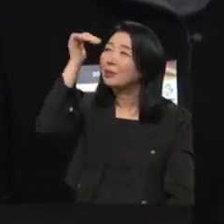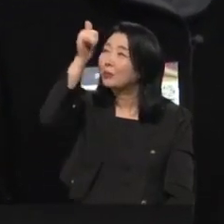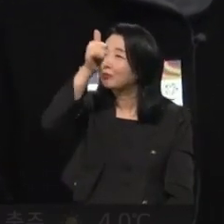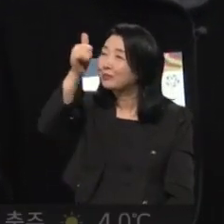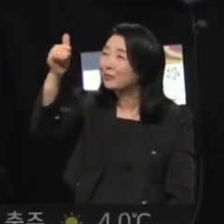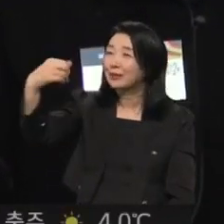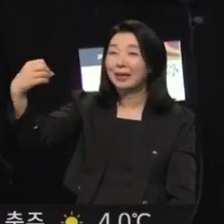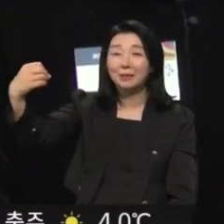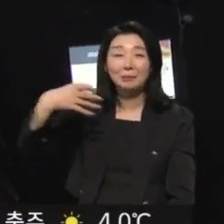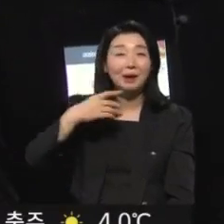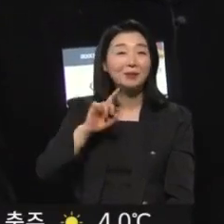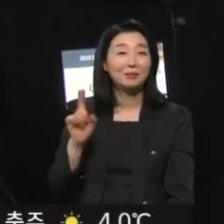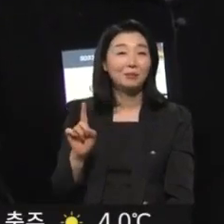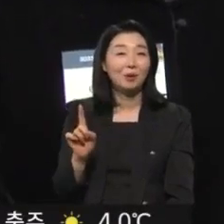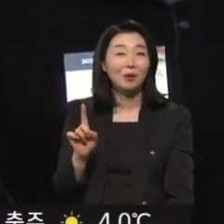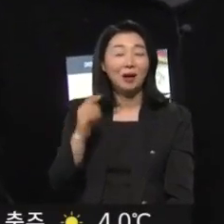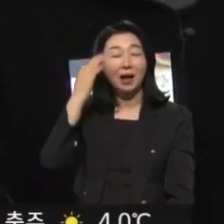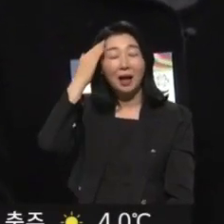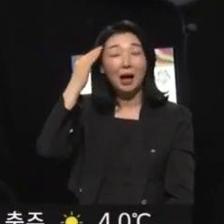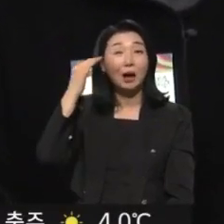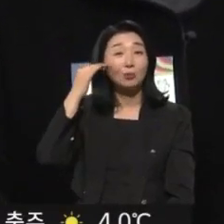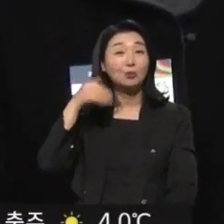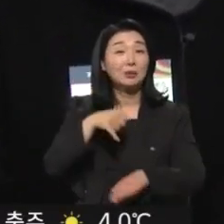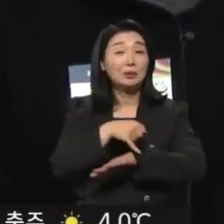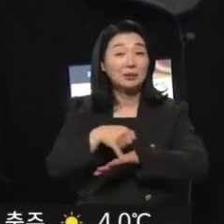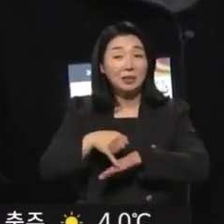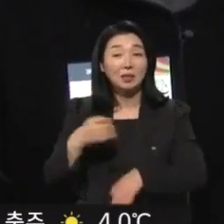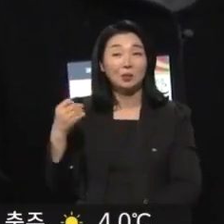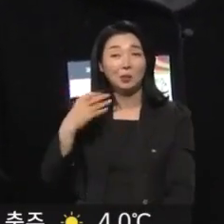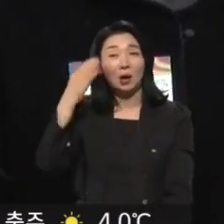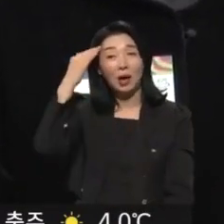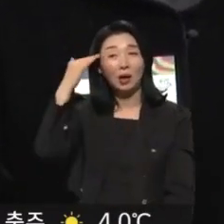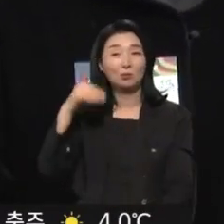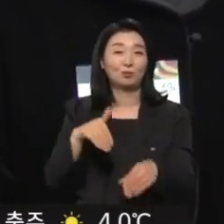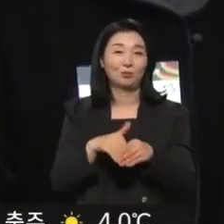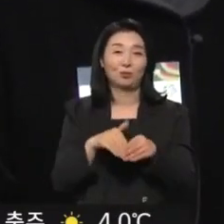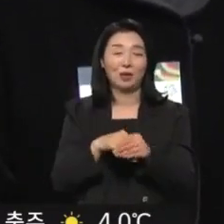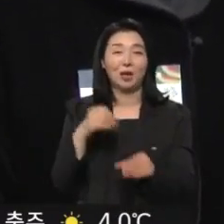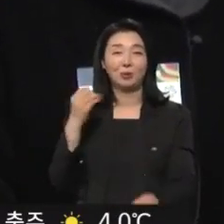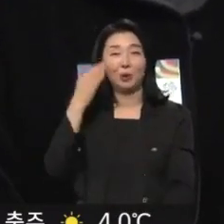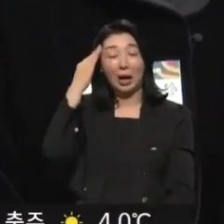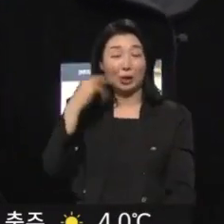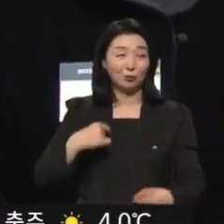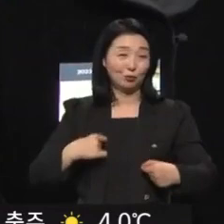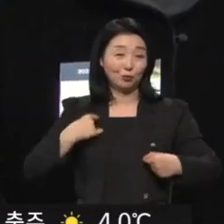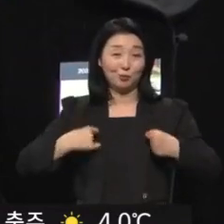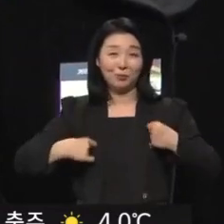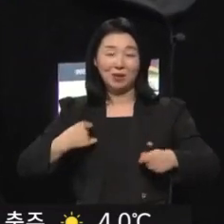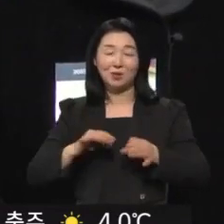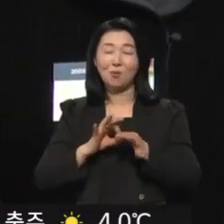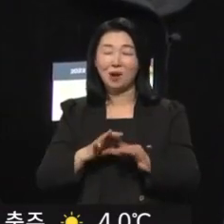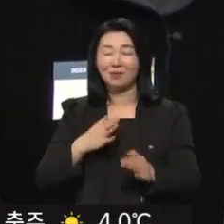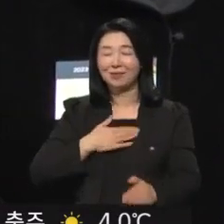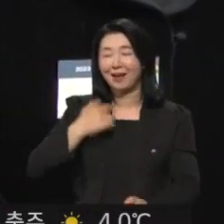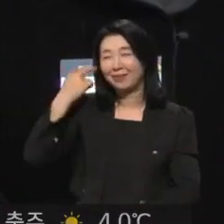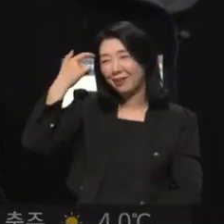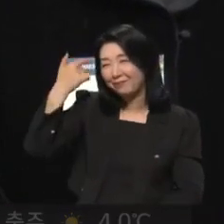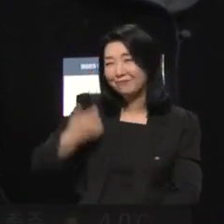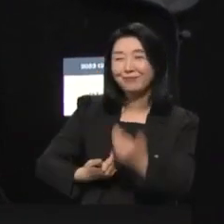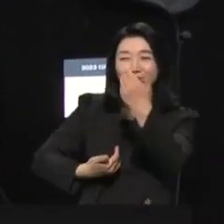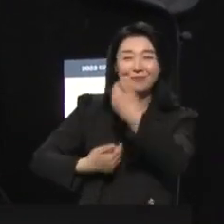저에게 하는 질문이 한국 디자인 또는 한국 문화 또는 한국 패션에 대해서 지속적으로 저한테